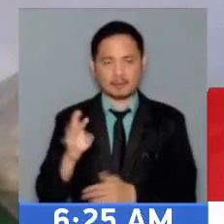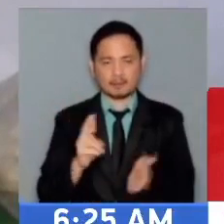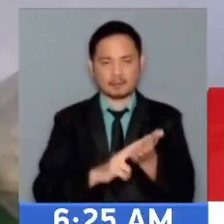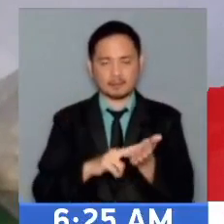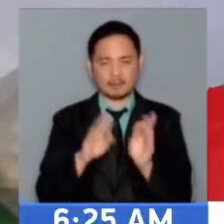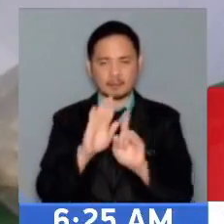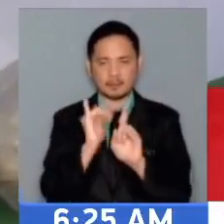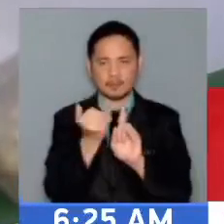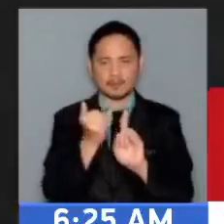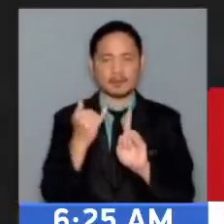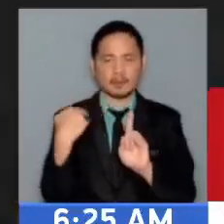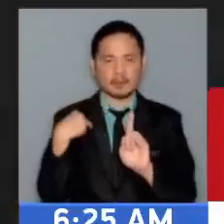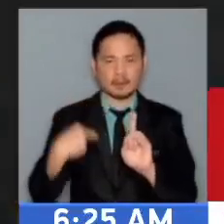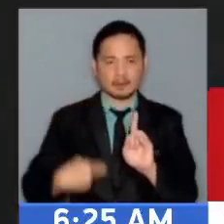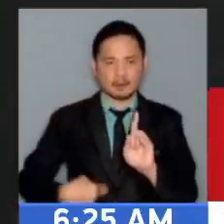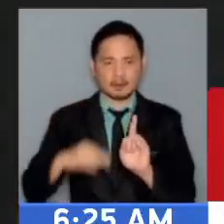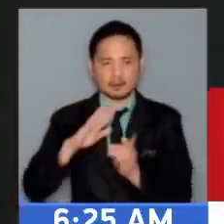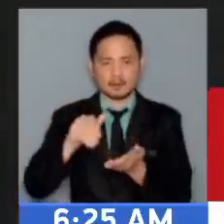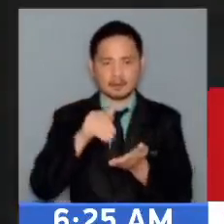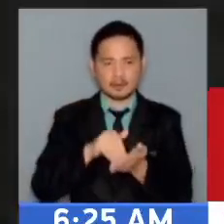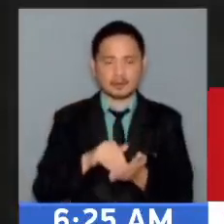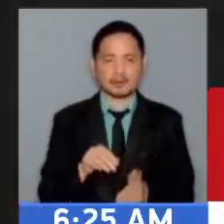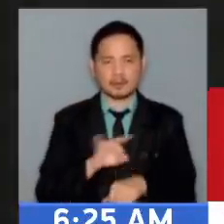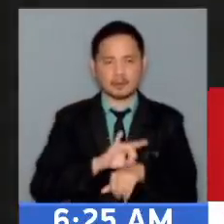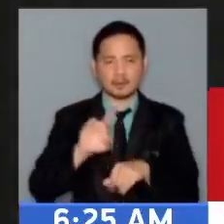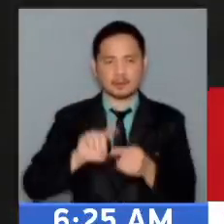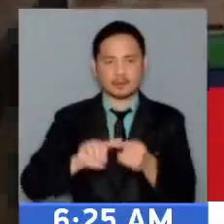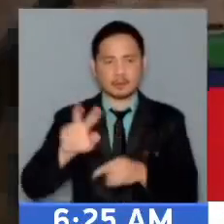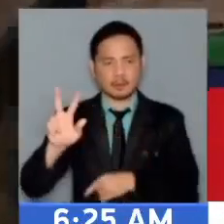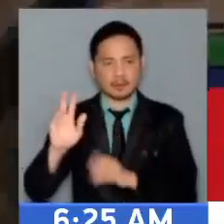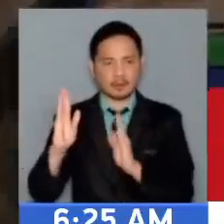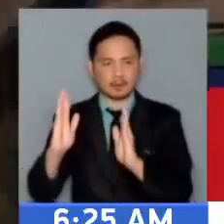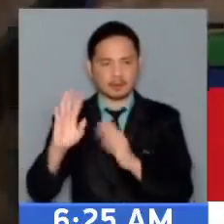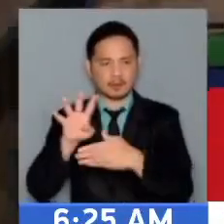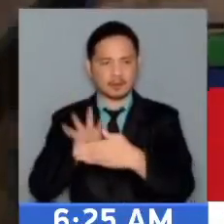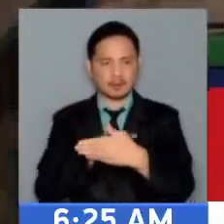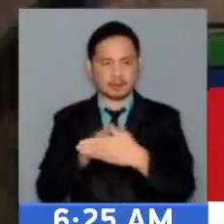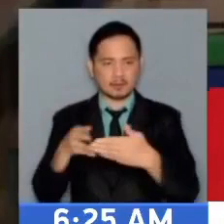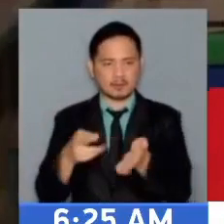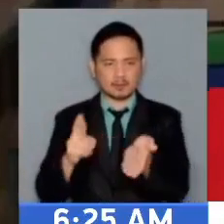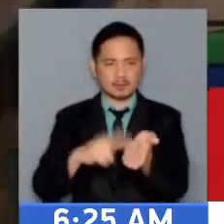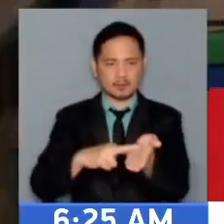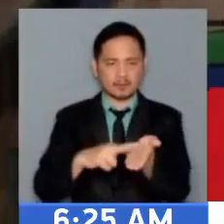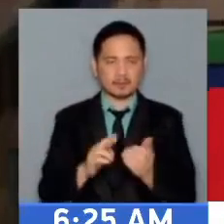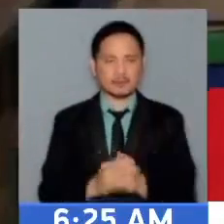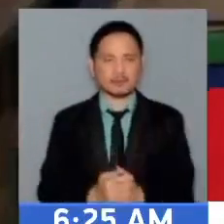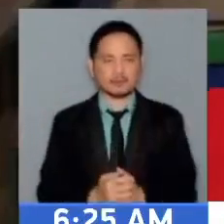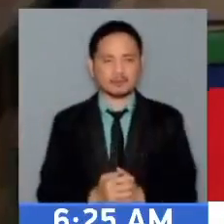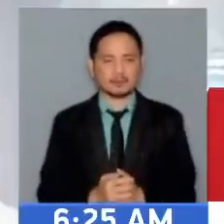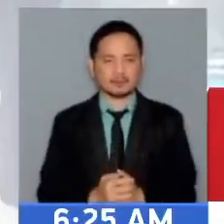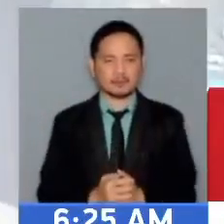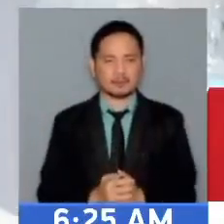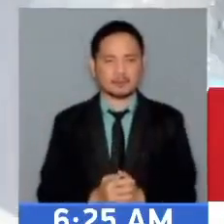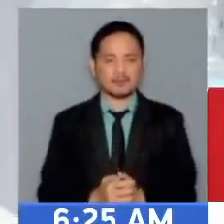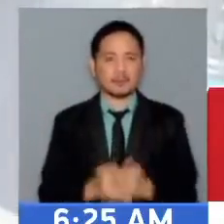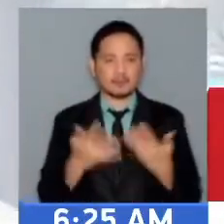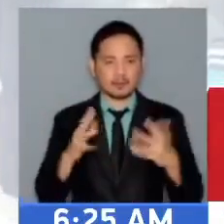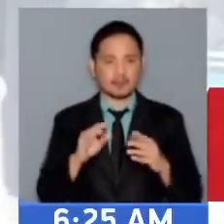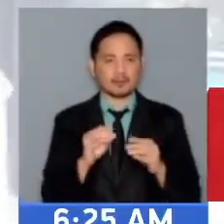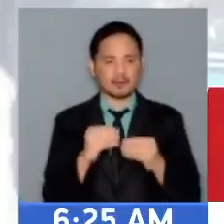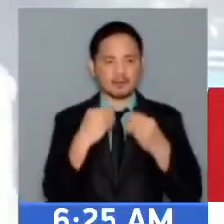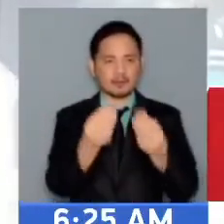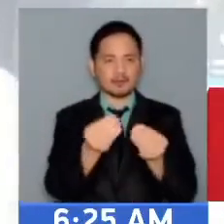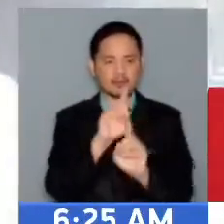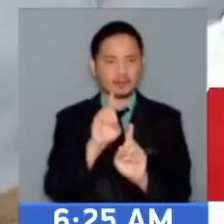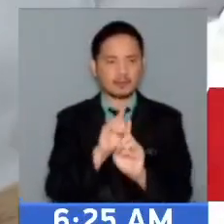umaga hanggang alas 3 ng hapon. Pagkatapos magparehistro, malalaman nyo kung kailan kayo nakaschedule. Para sa iba pang